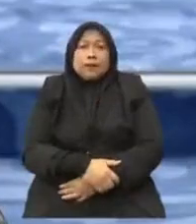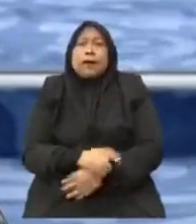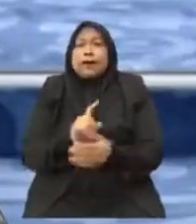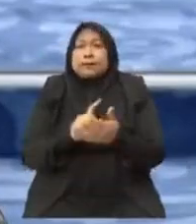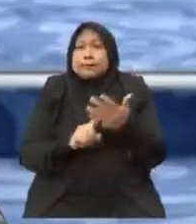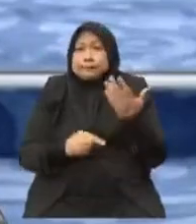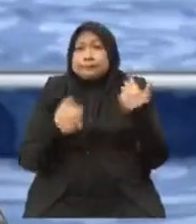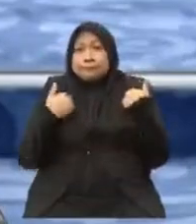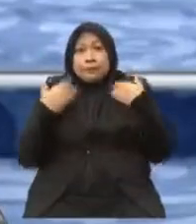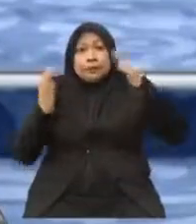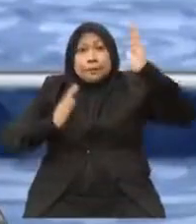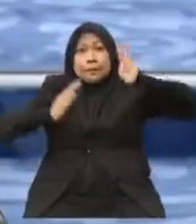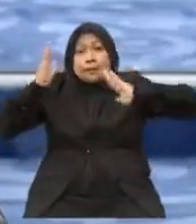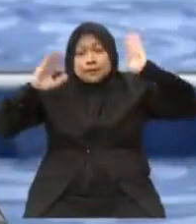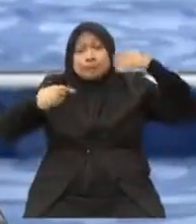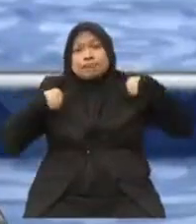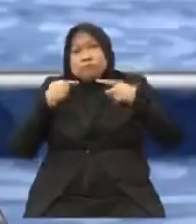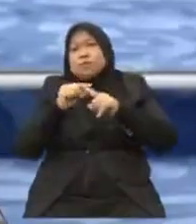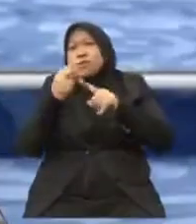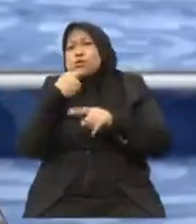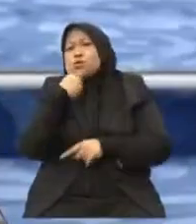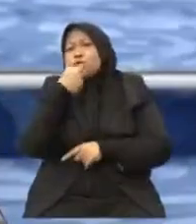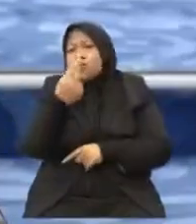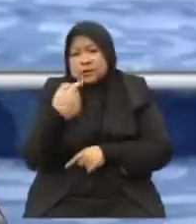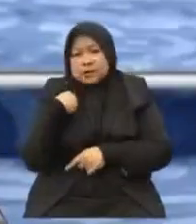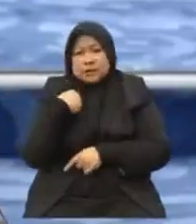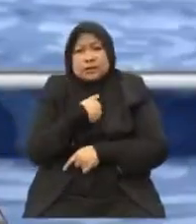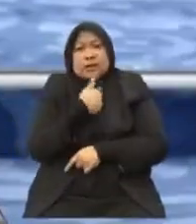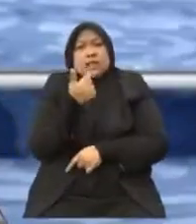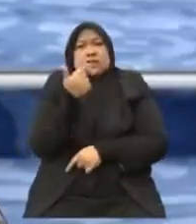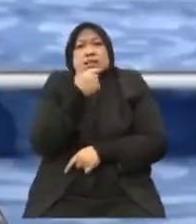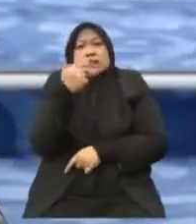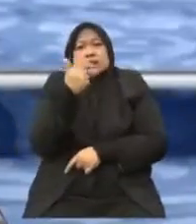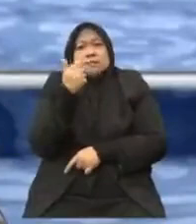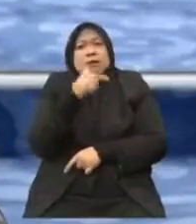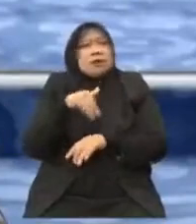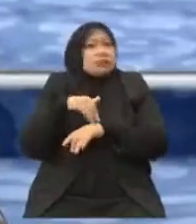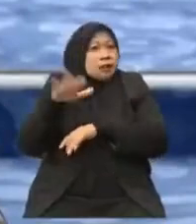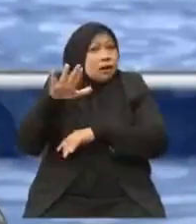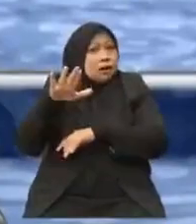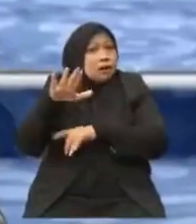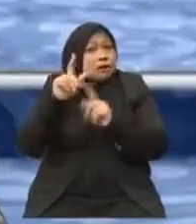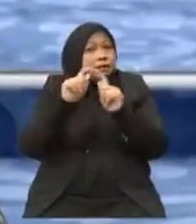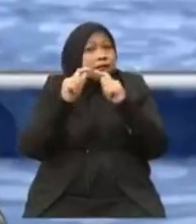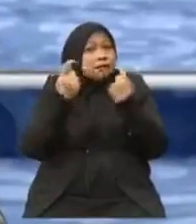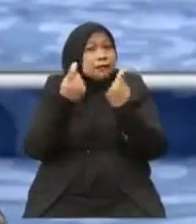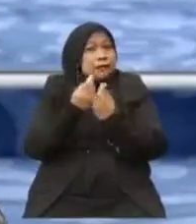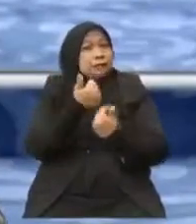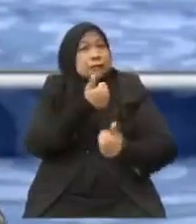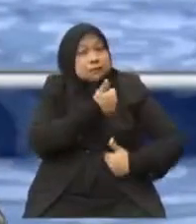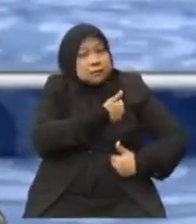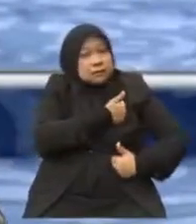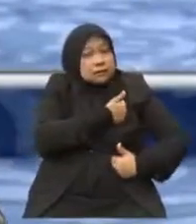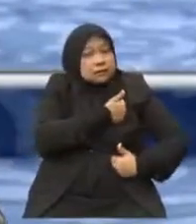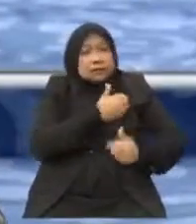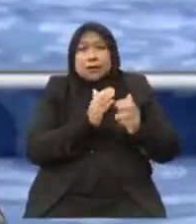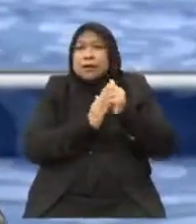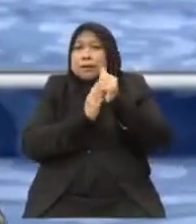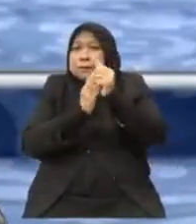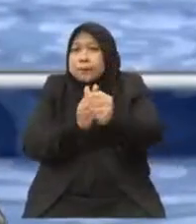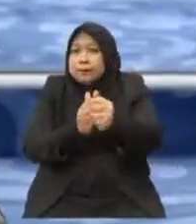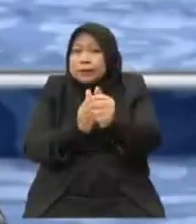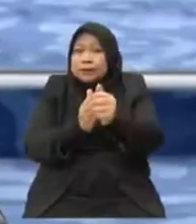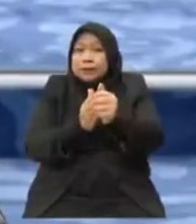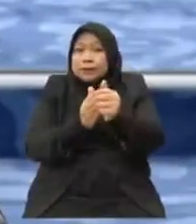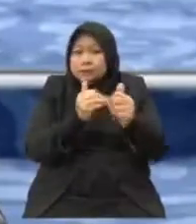ada di Malaysia juga yang menyatakan suara bahawa kita enggan mengatakan pasukan tentera pimpinan ter